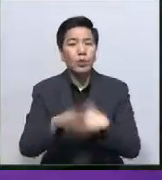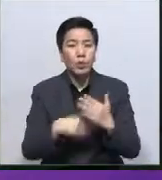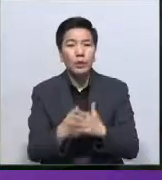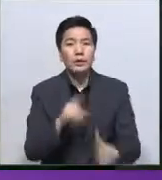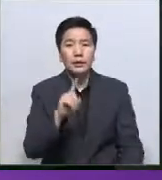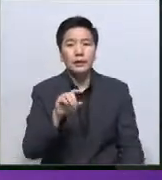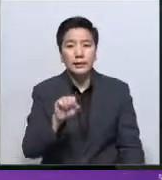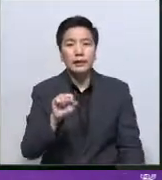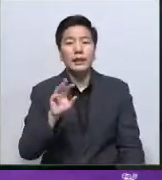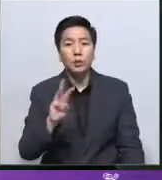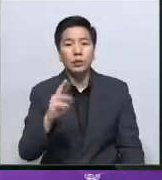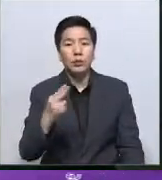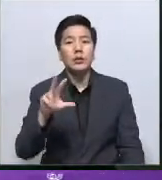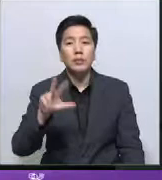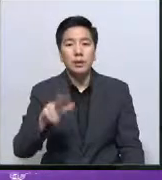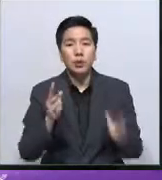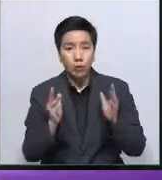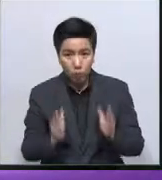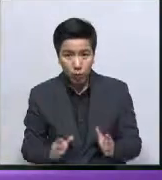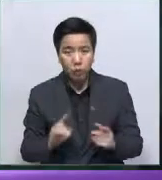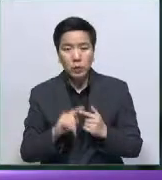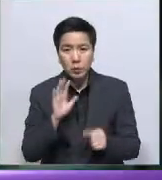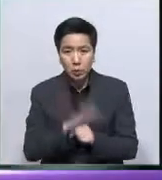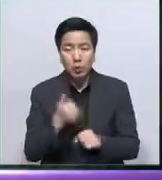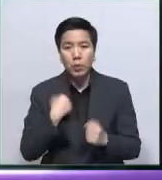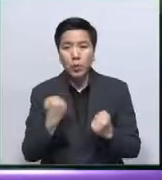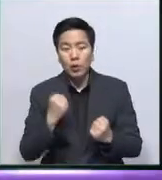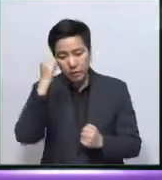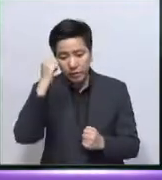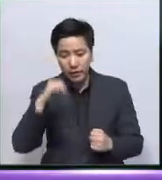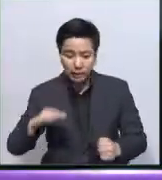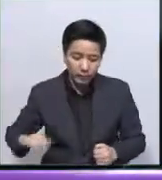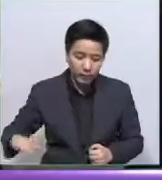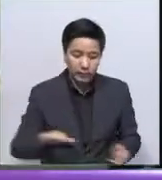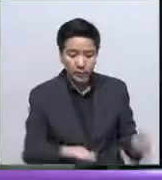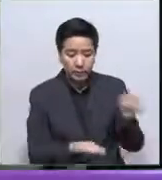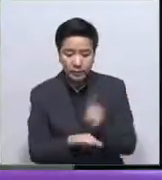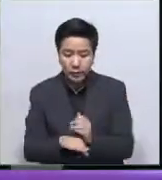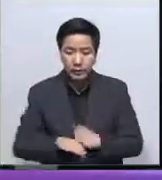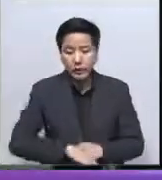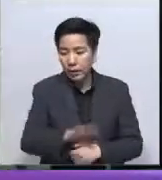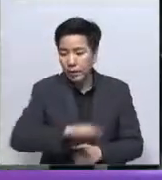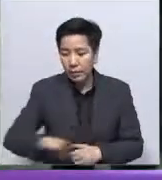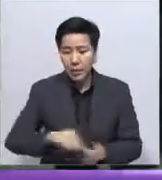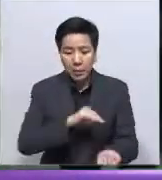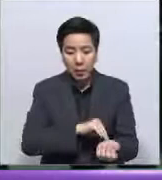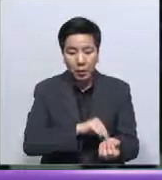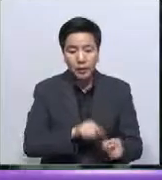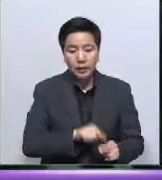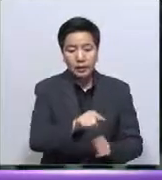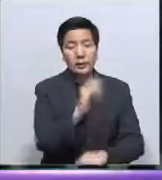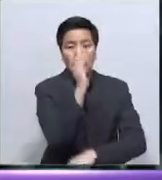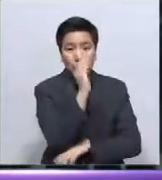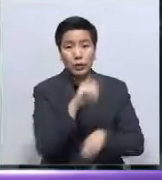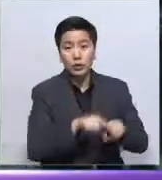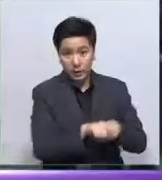าณ 163,000 คนต่อวันแล้วก็มีการนำรถชัตเทิลบัสคอยอำนวยความสะดวกประชาชนในหลายเส้นทางนะคะทั้งหมอชิตถึงอนุสา